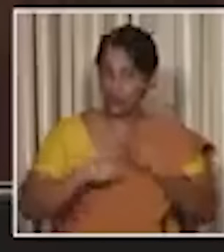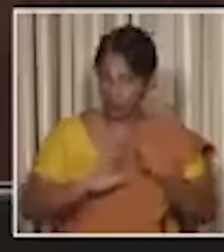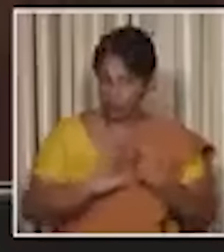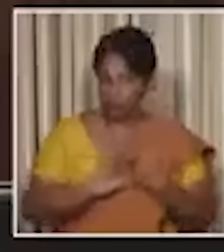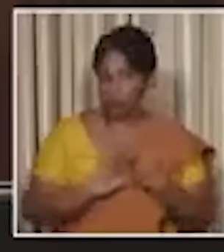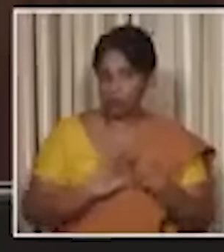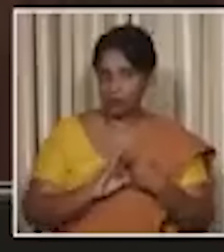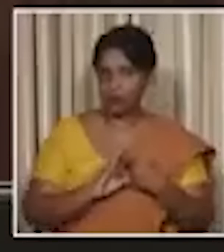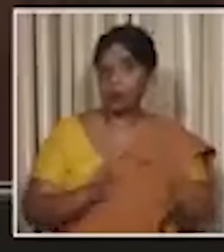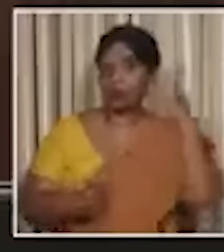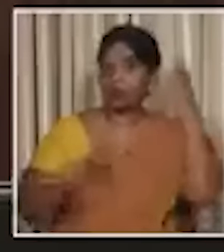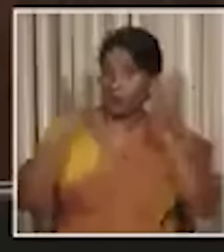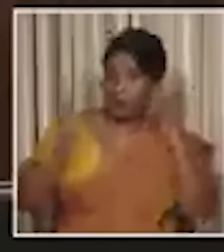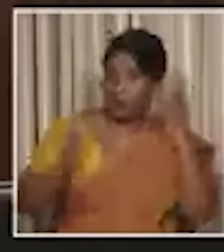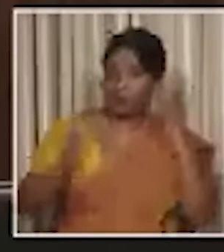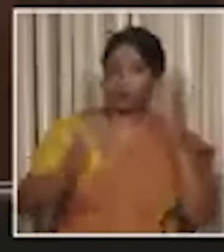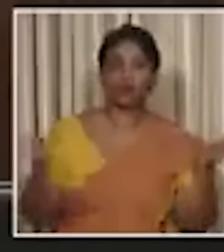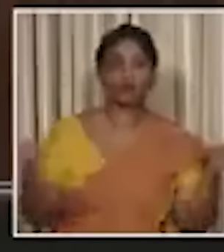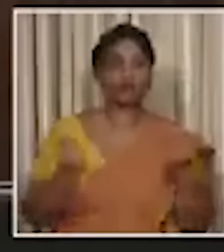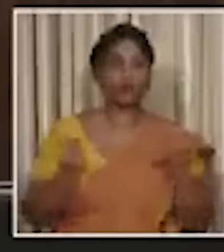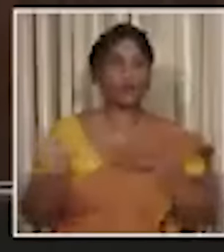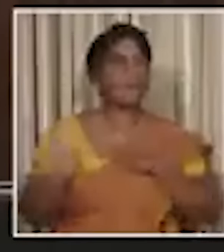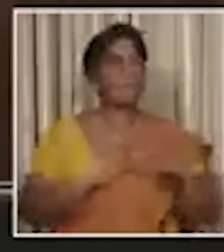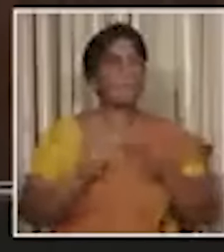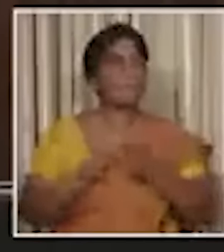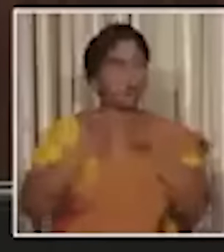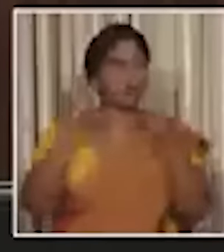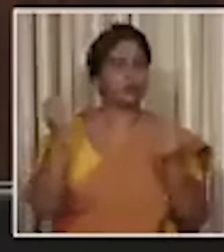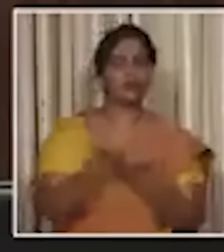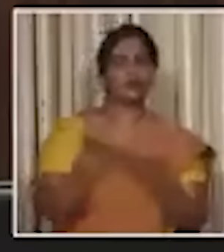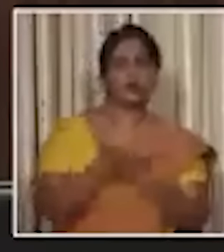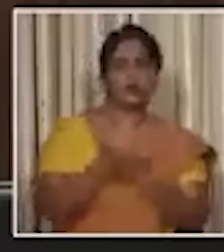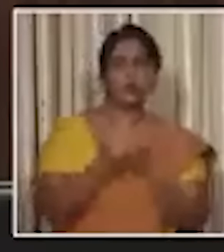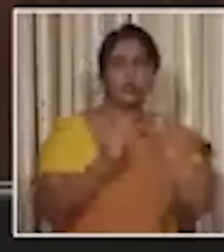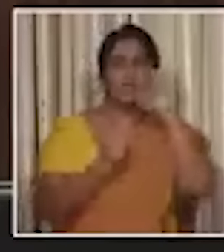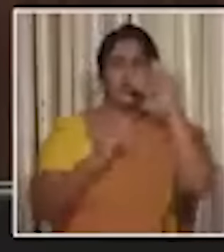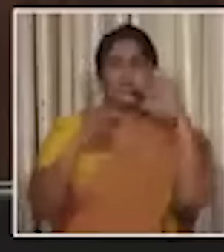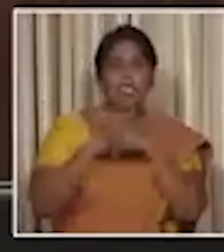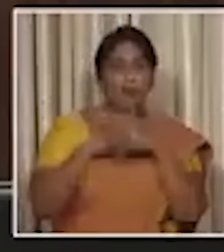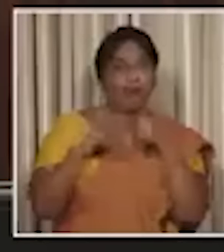காலாகாலமாக பின்பற்றப்பட்டு வருகின்ற பொருட்கள் சேவைகளின் உற்பத்திகளால்